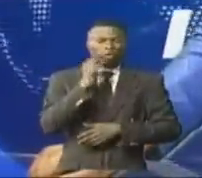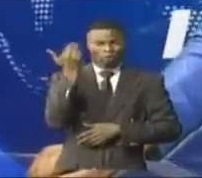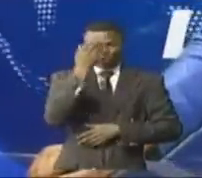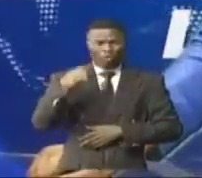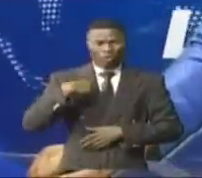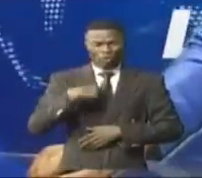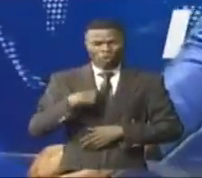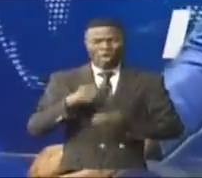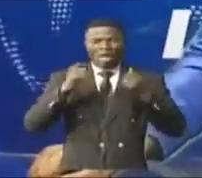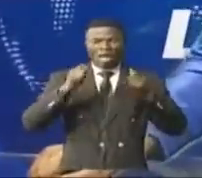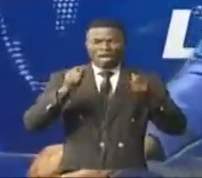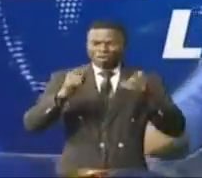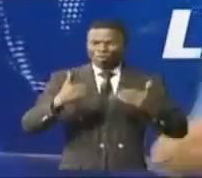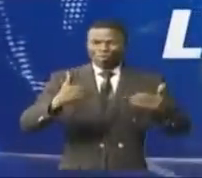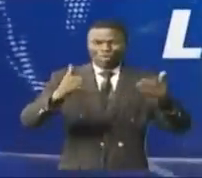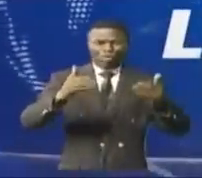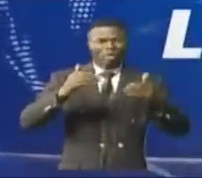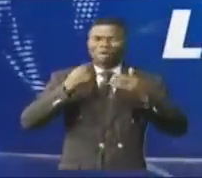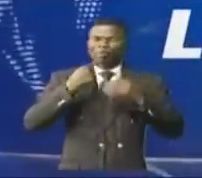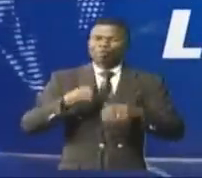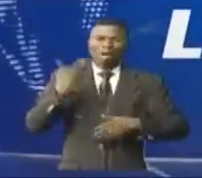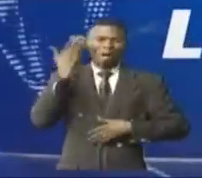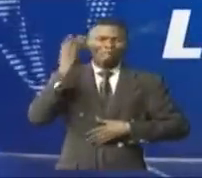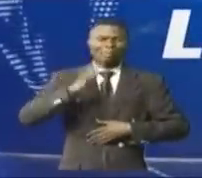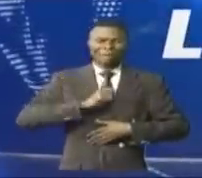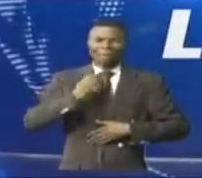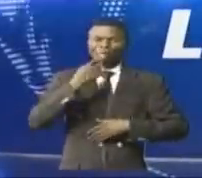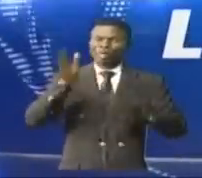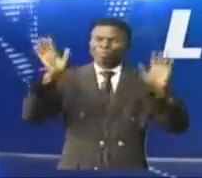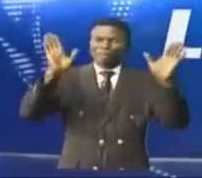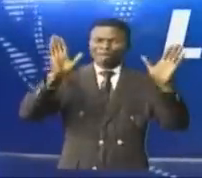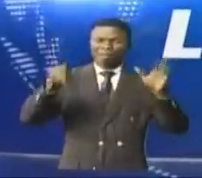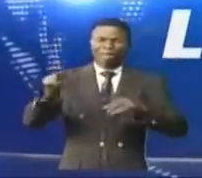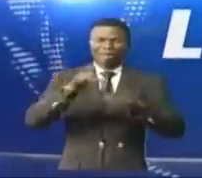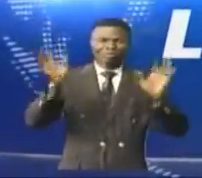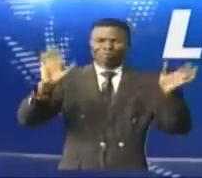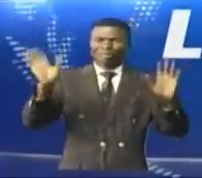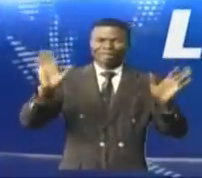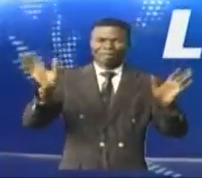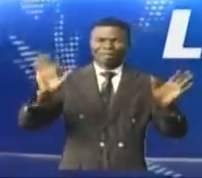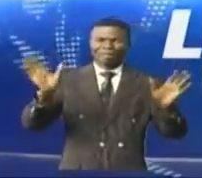l'actualité à 23h avec José Baïton. Bon, je reviens demain à 20h. Bonsoir.